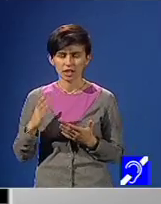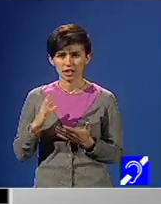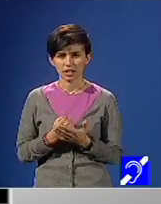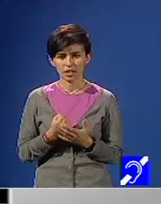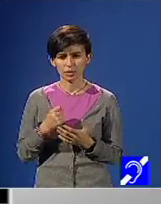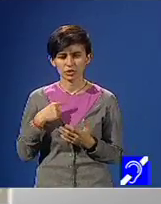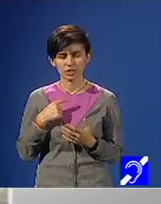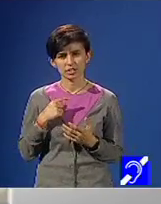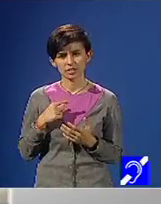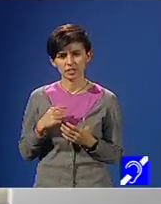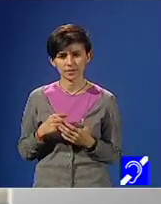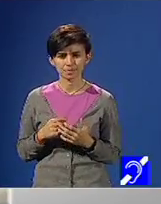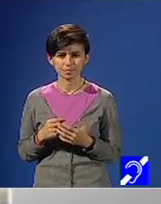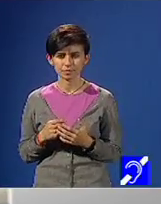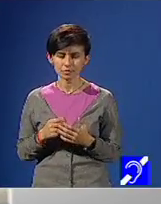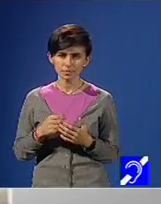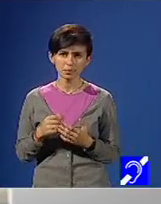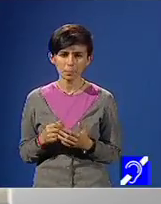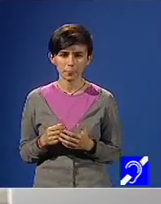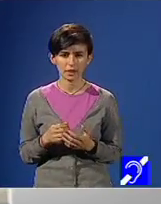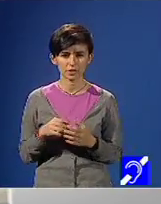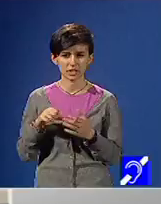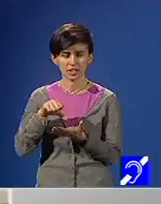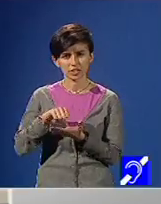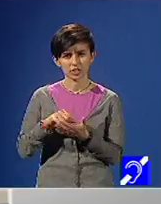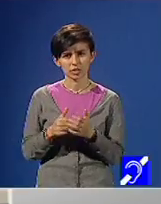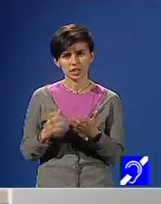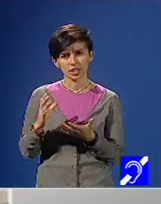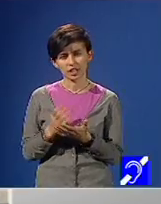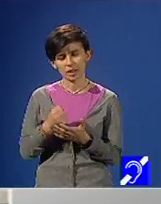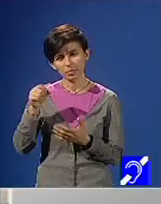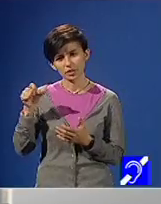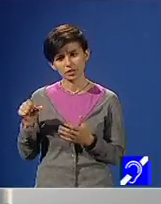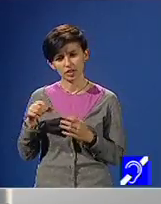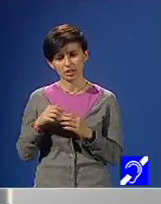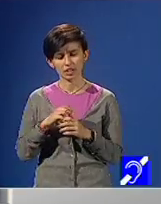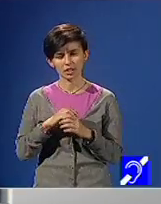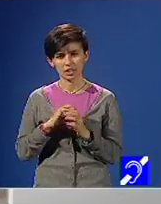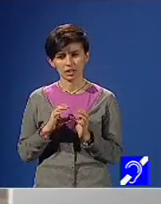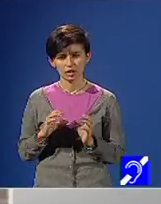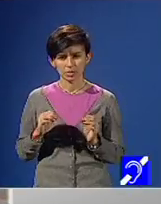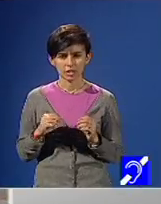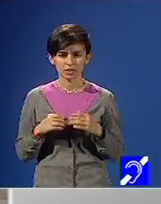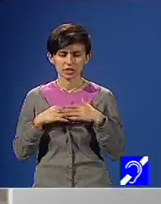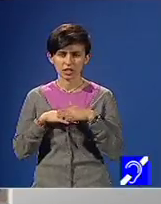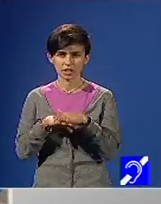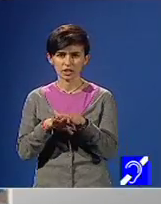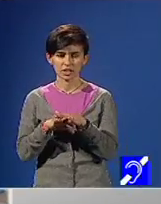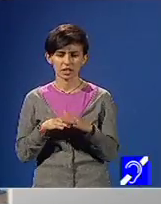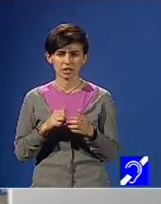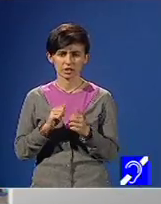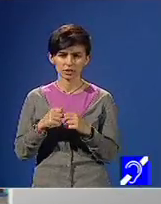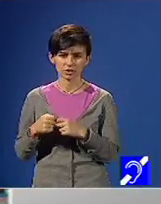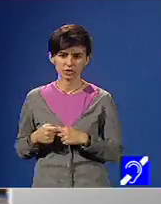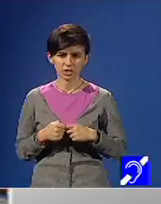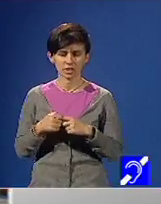să fie o adevărată pepinieră de campioni paralimpici ai României. Practic, Centrul La Mont promovează integrarea în societatea persoanelor cu dizabilități prin